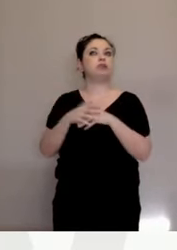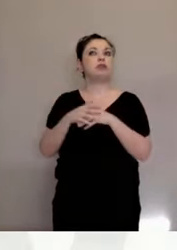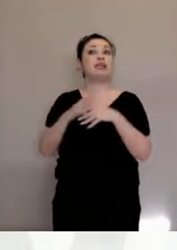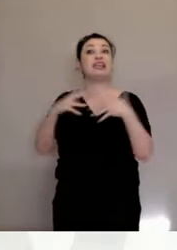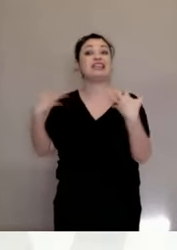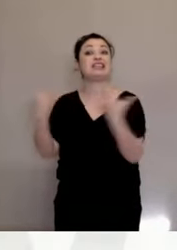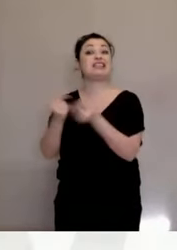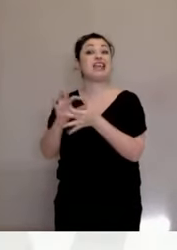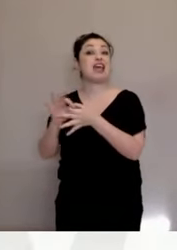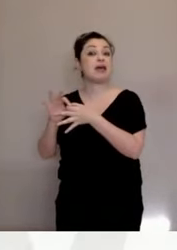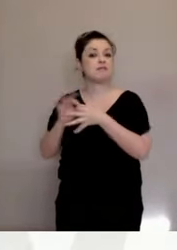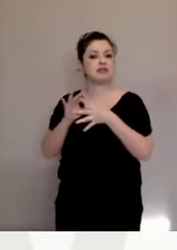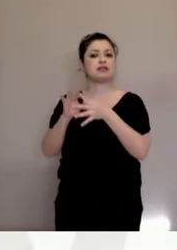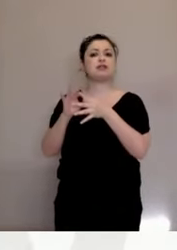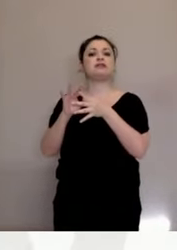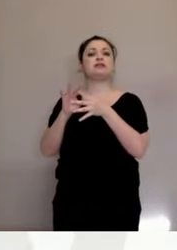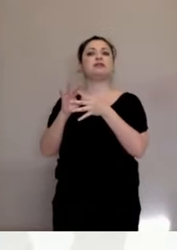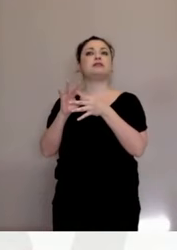insieme.